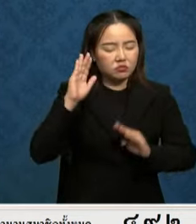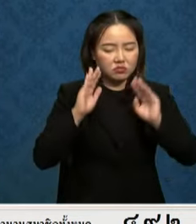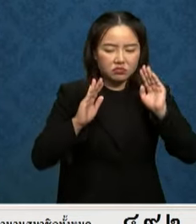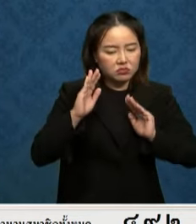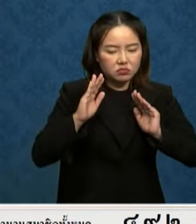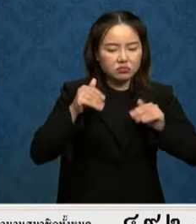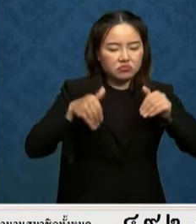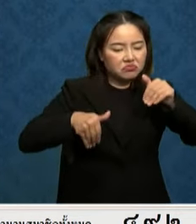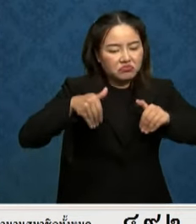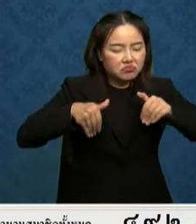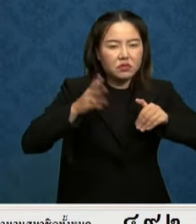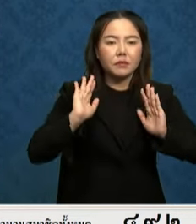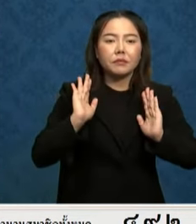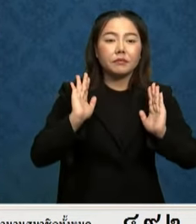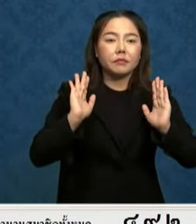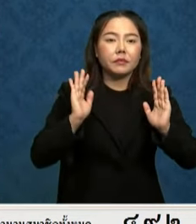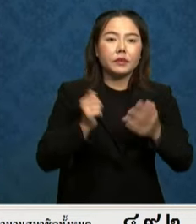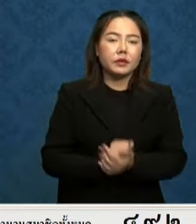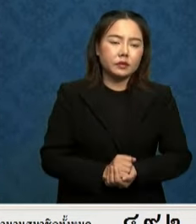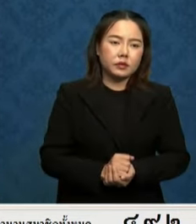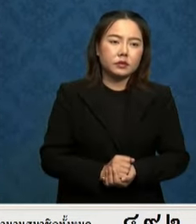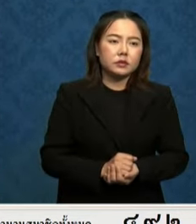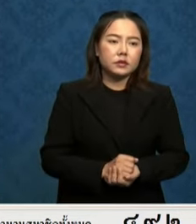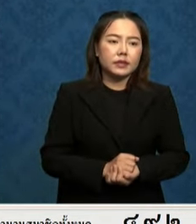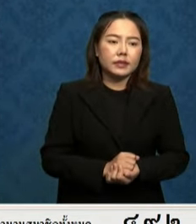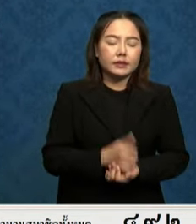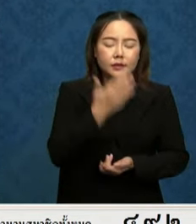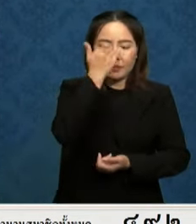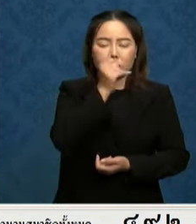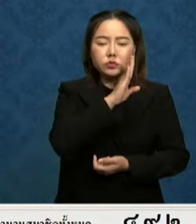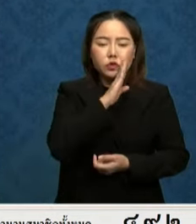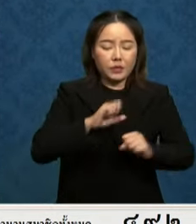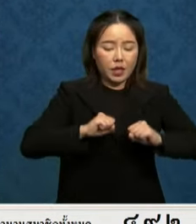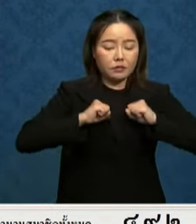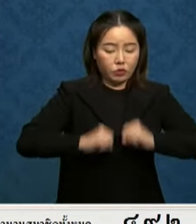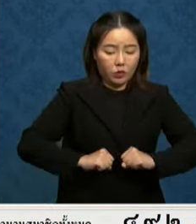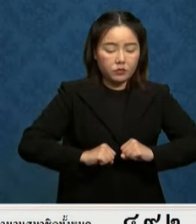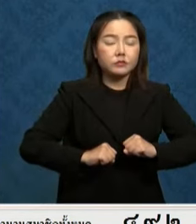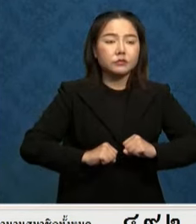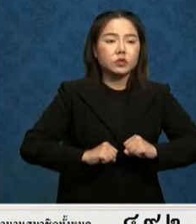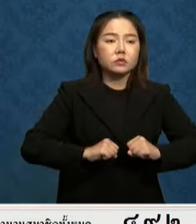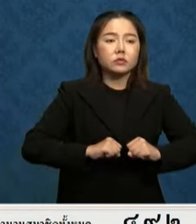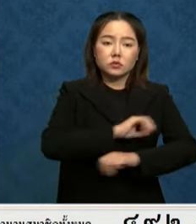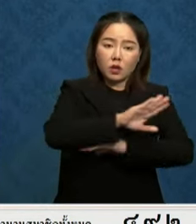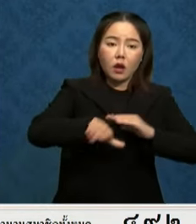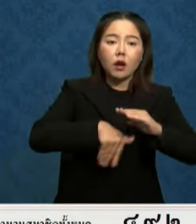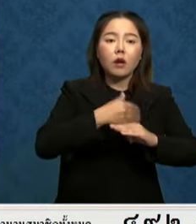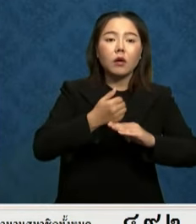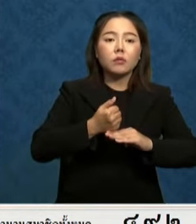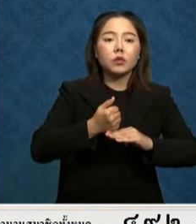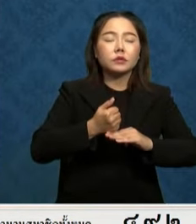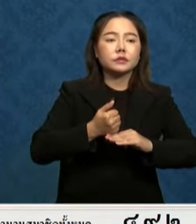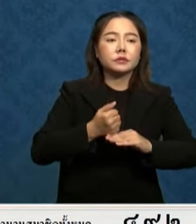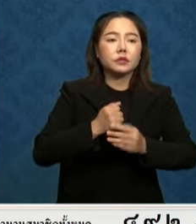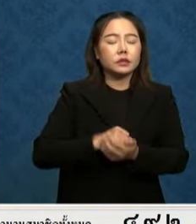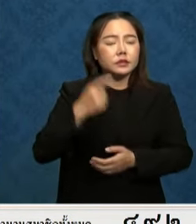มาิการส่วใหญ่มความเห็อย่ไรเพราะหากเป็เปกรรมมาเตก็แสดงถึวาจำนอนบคคลหรือเห็นดวยไมเหด้วยนั้นไม่สามารถ